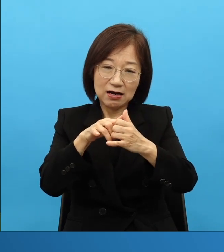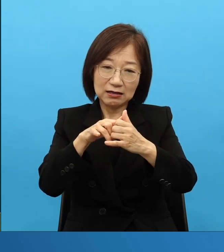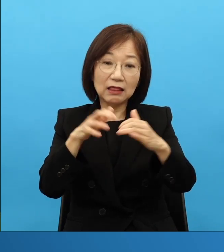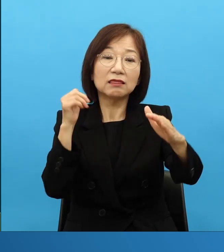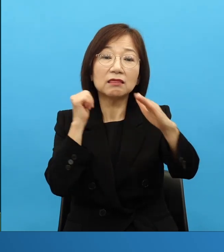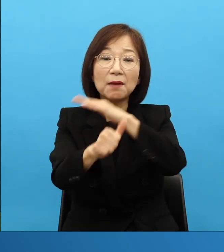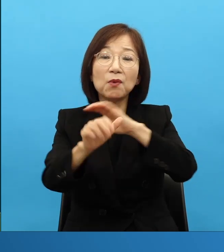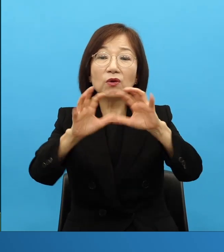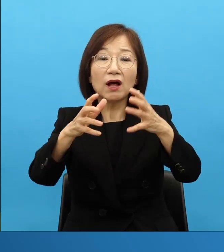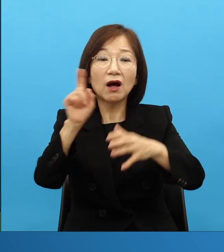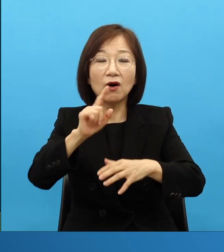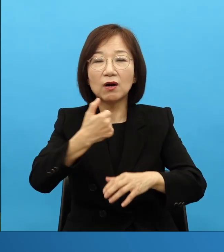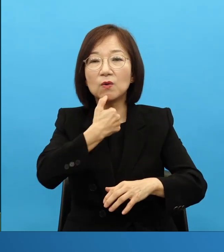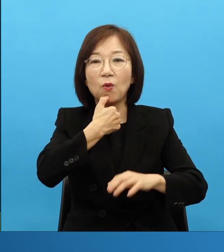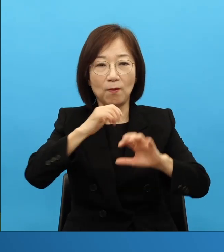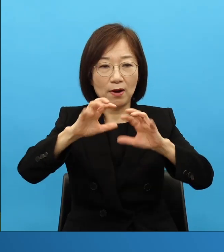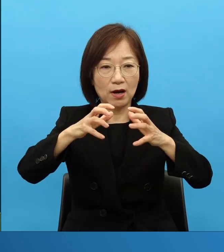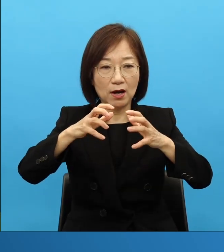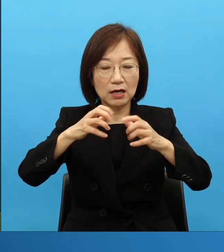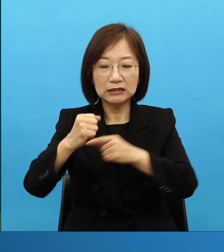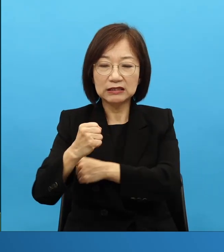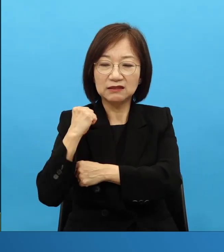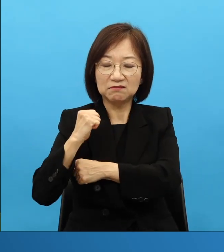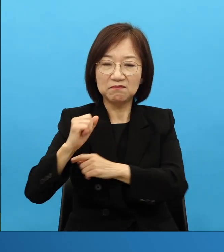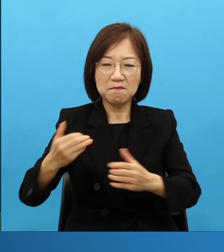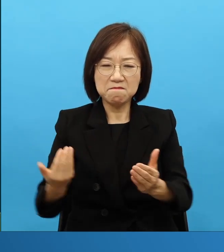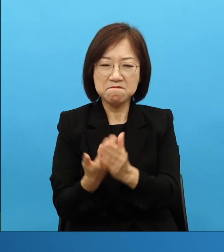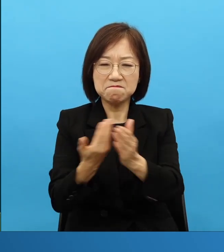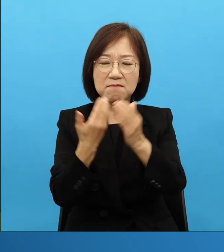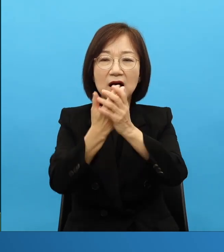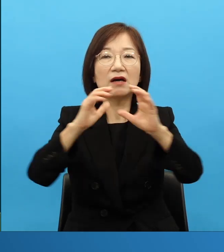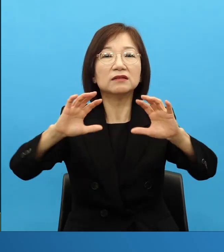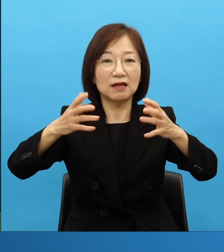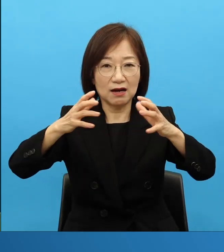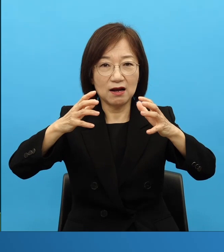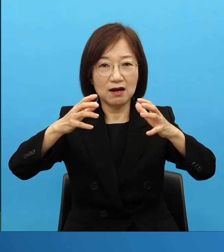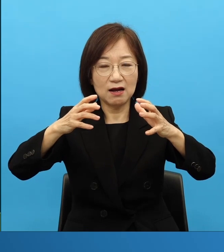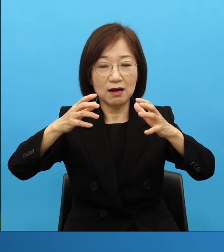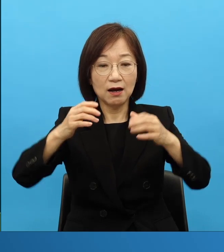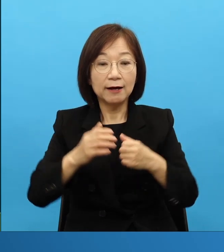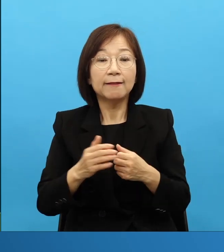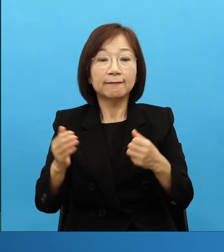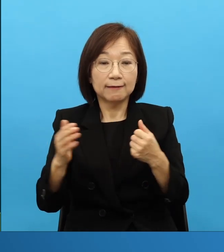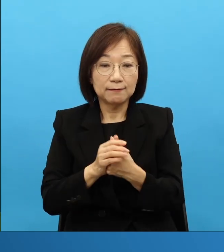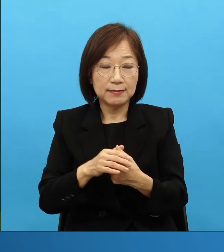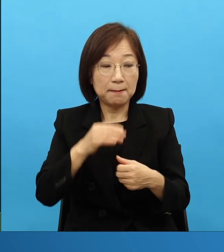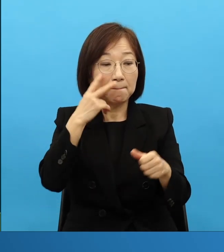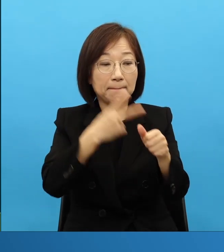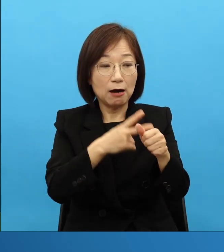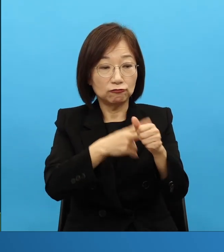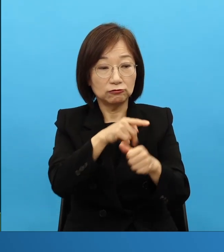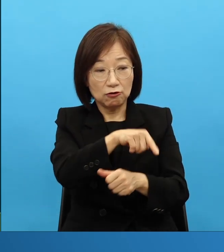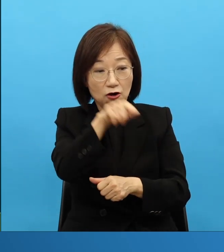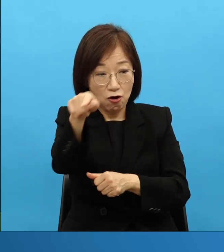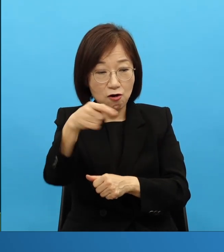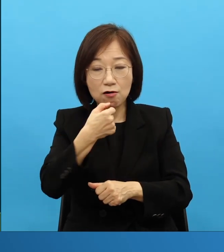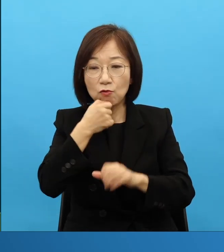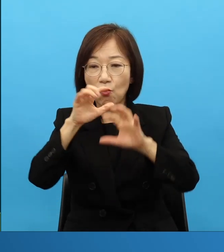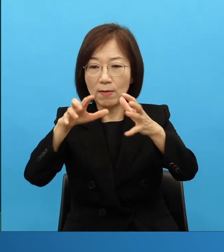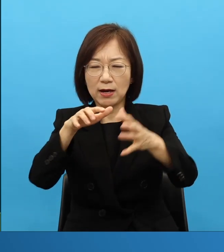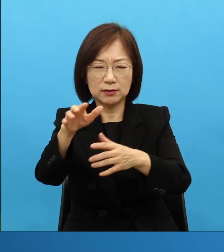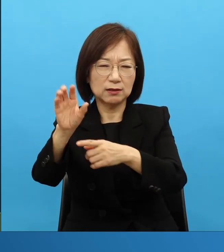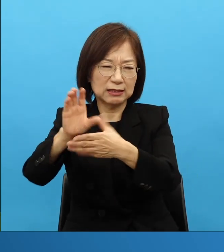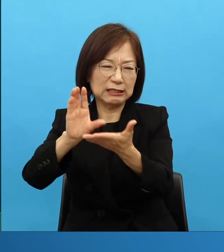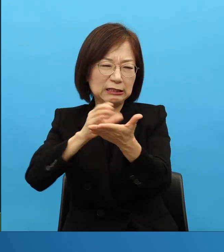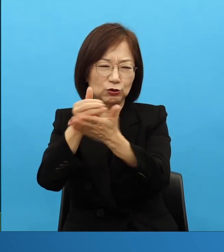주역이 강대국입니다. The main figures are the powerful nations. 거리 가서 빛을 비추라는 겁니다. We need to go and shine the light to those. 아무도 안